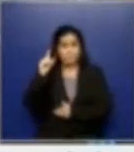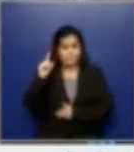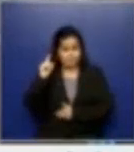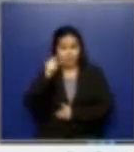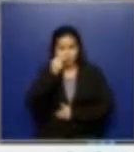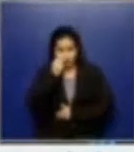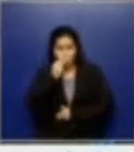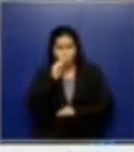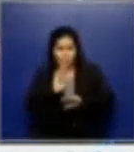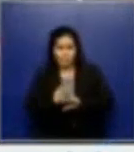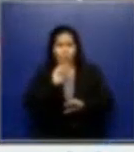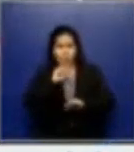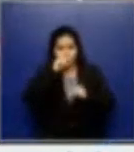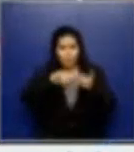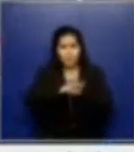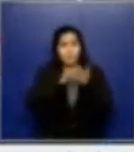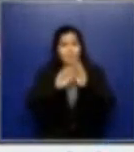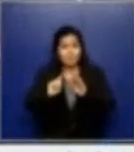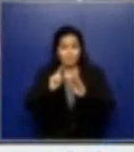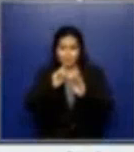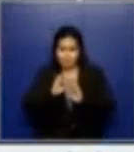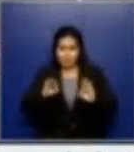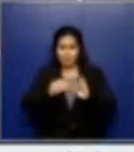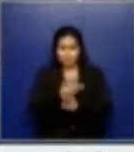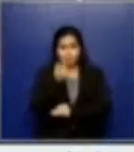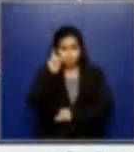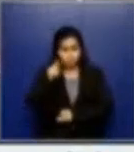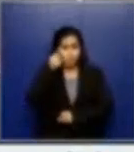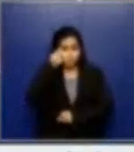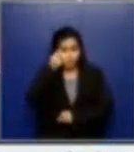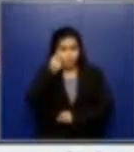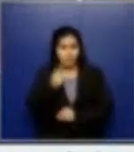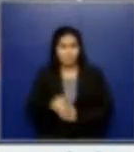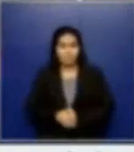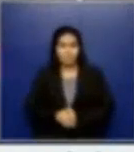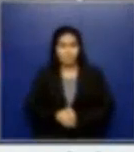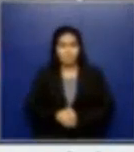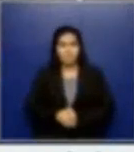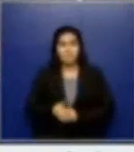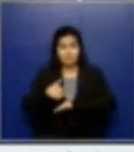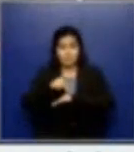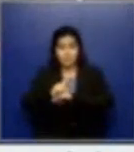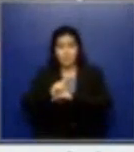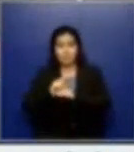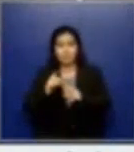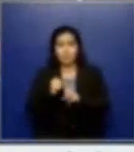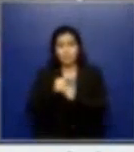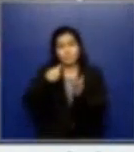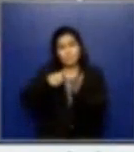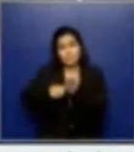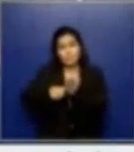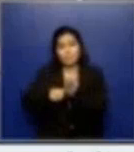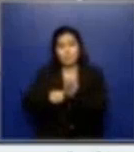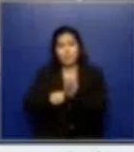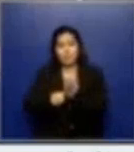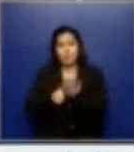ยเพราะนั้นอันนี้คือเรื่องหนึ่งต้องทำความเข้าใจท่านประธานที่เคารพครับเพราะฉะนั้นหนี้สาธารณะนี่มัน